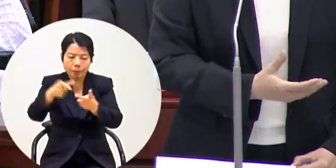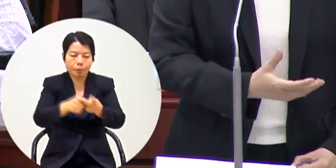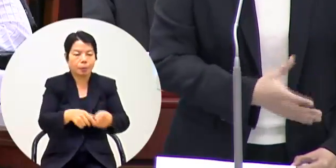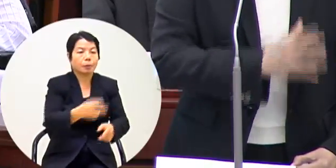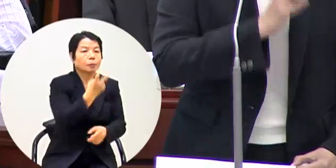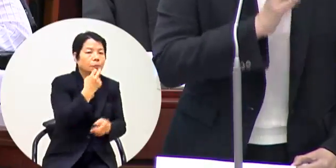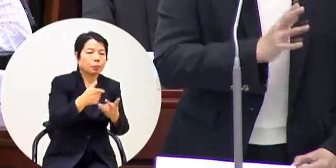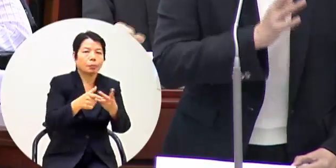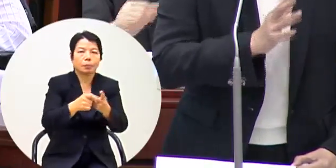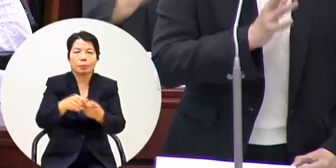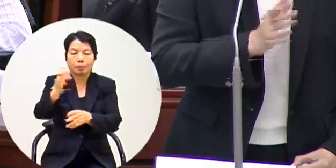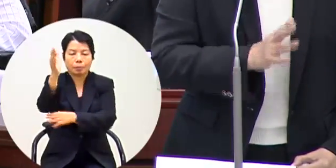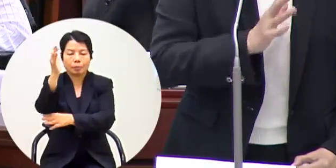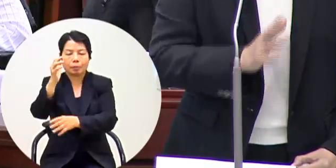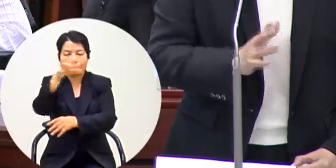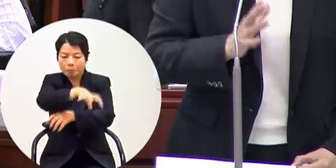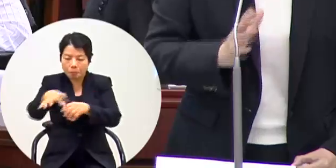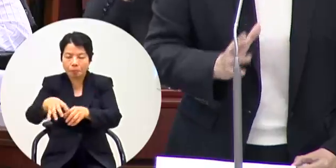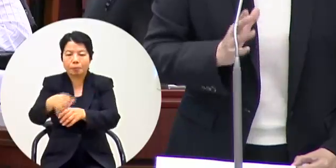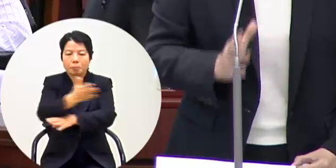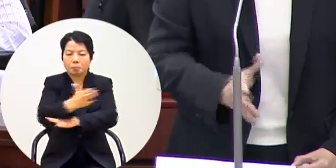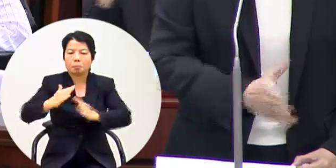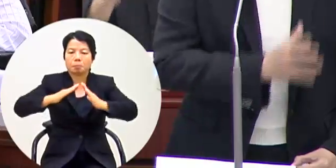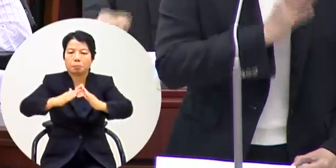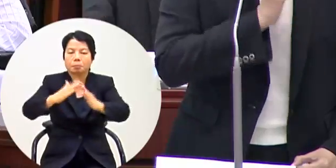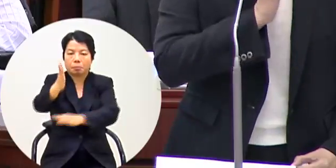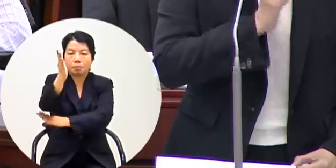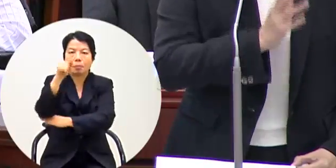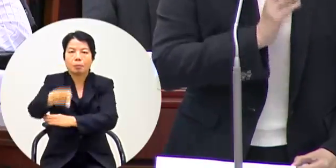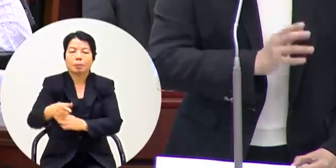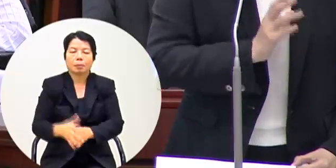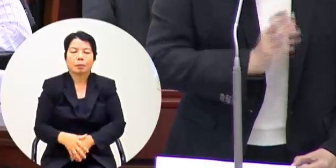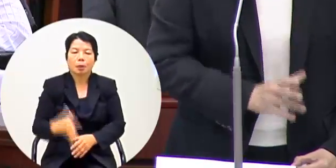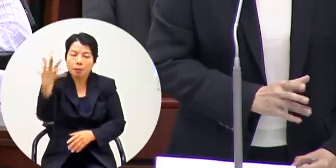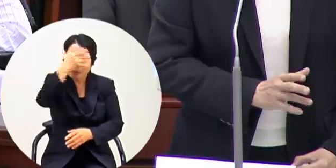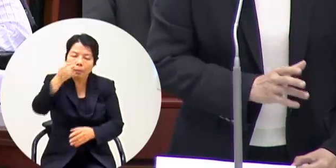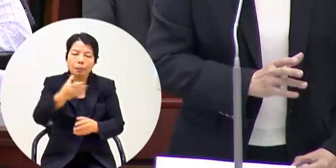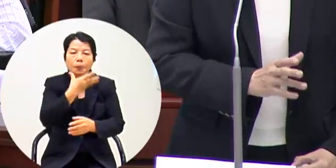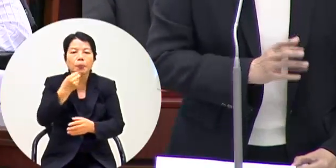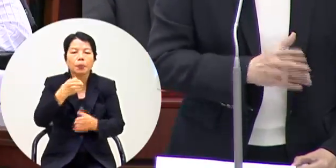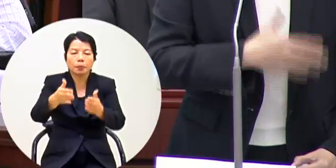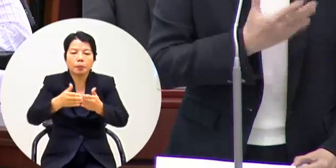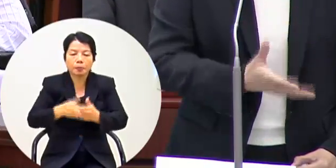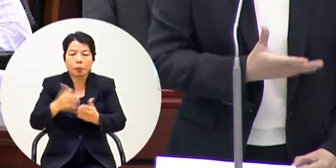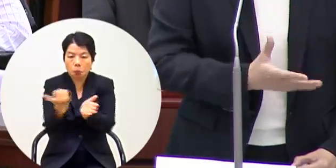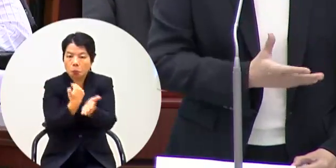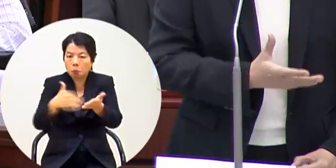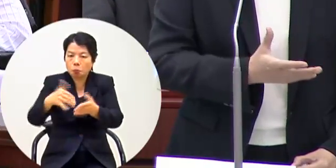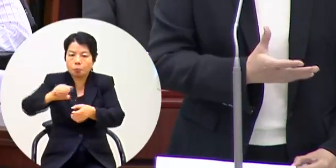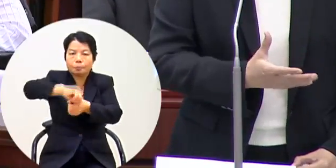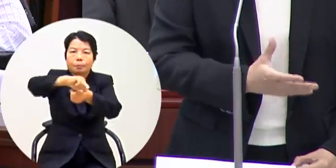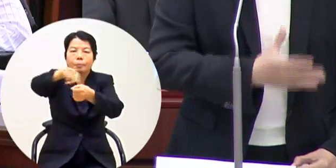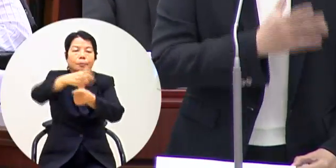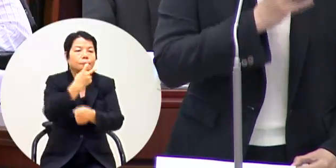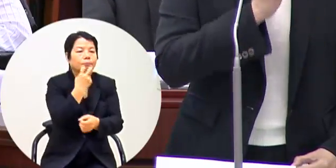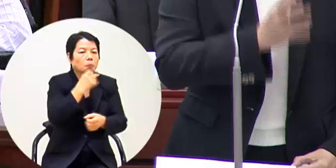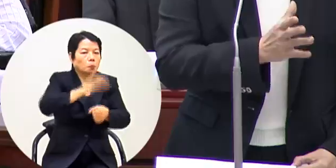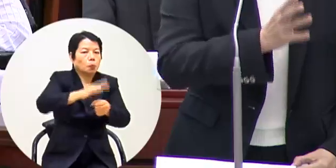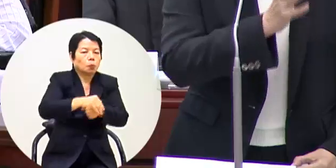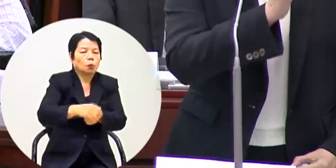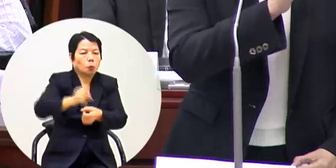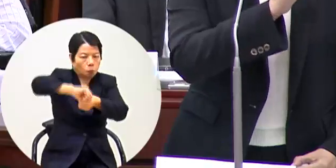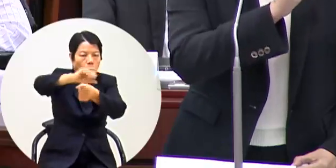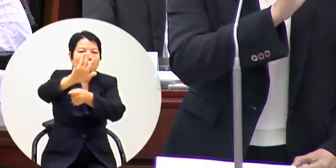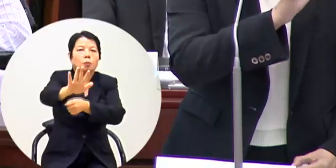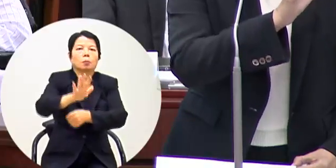你有看到的，老人福利的预算真的是一直在增加，中央的补助也比较多，所以我们也希望善用这个补助，所以让他不